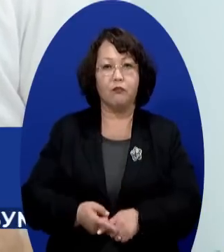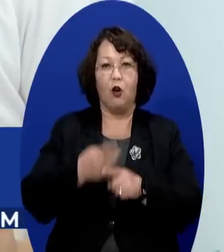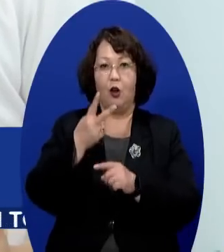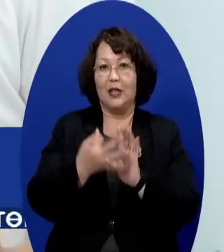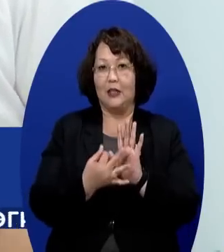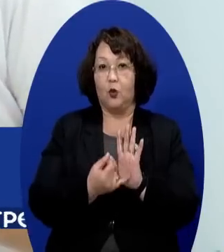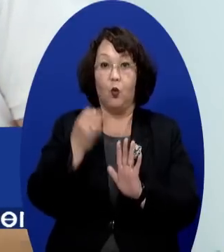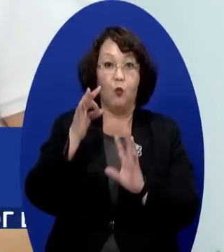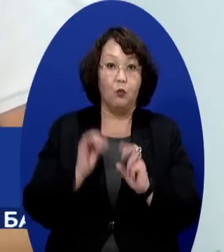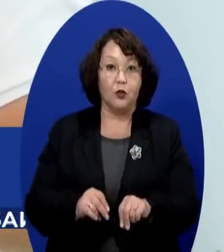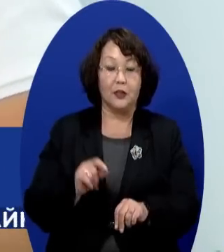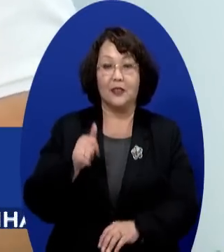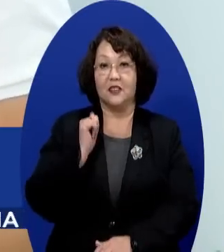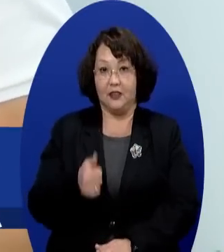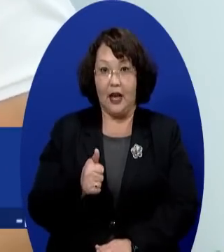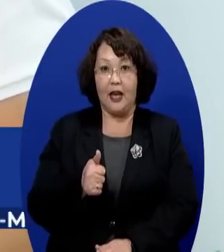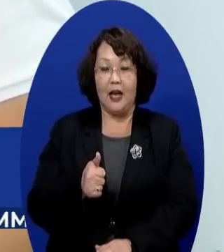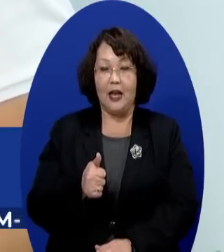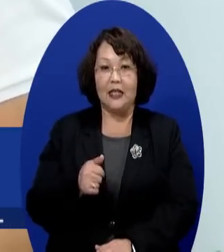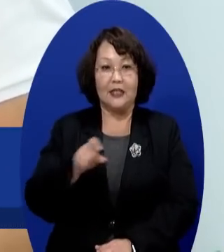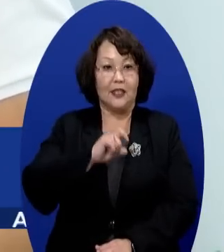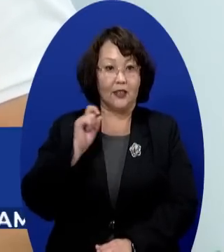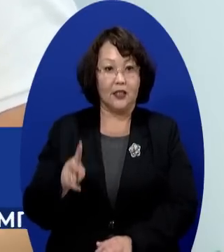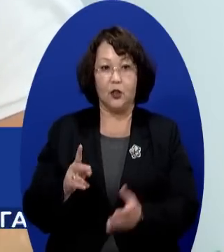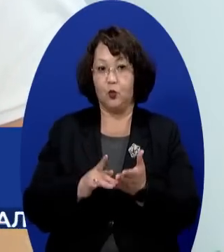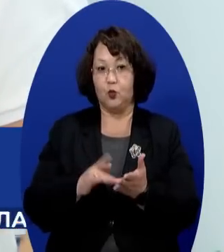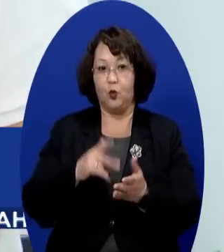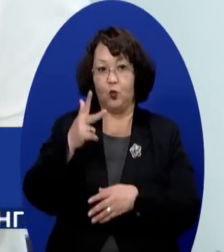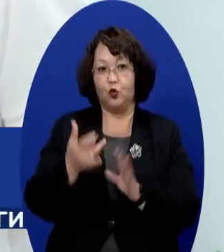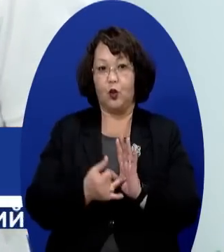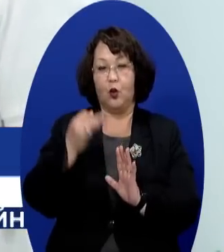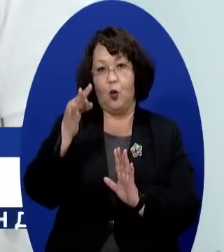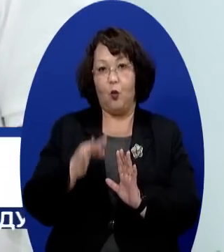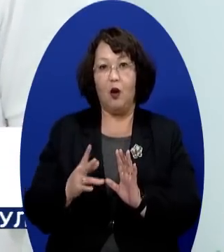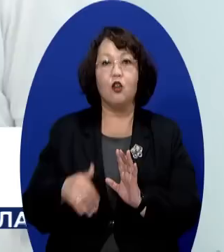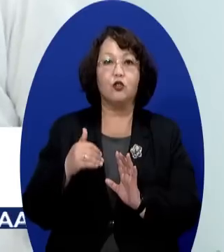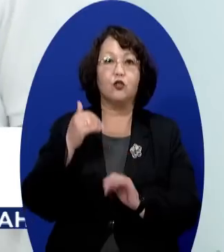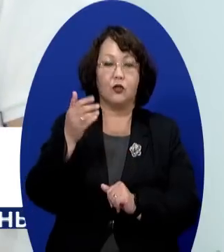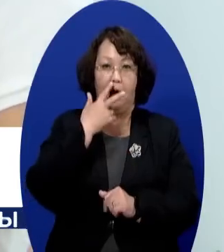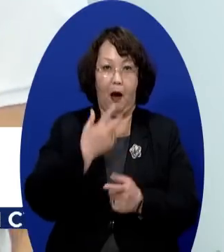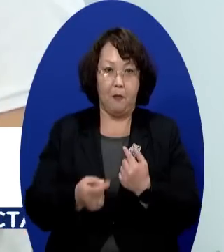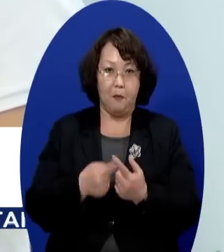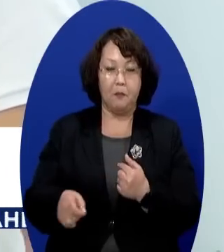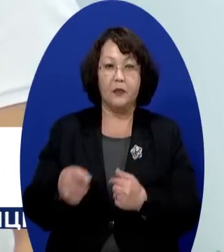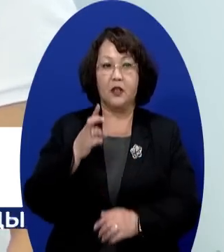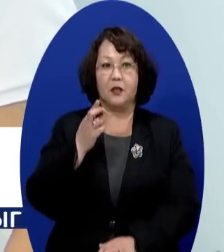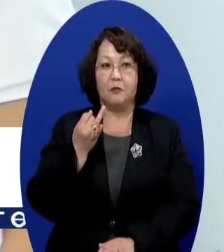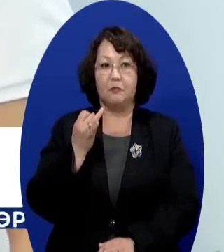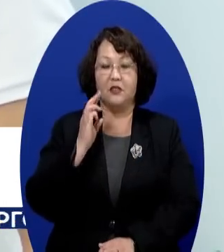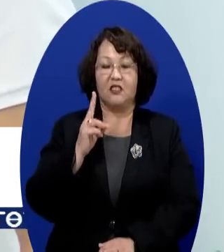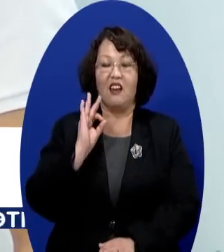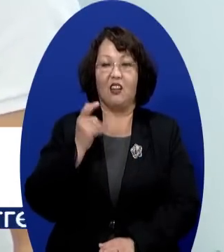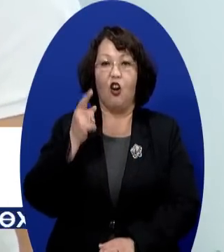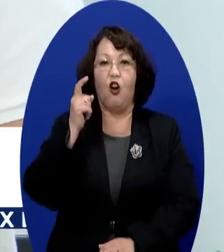болсон. Энэ нь маш сайн үзүүлэлт бөгөөд зах зээл дунджаар 37% өссөнийг илтгэн харуулж байна. Бид Бишкекийн төв офисоос